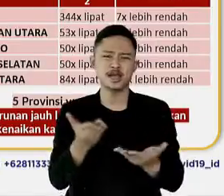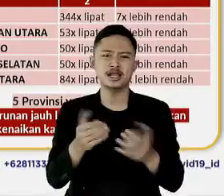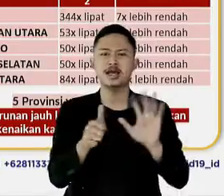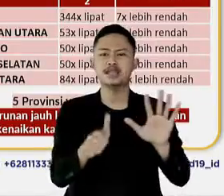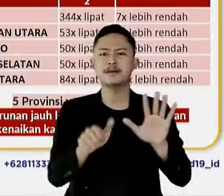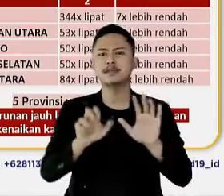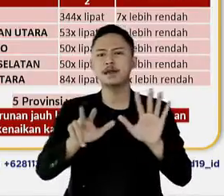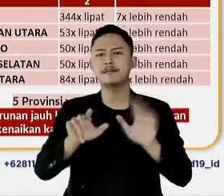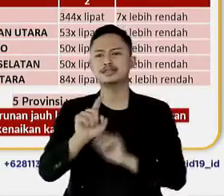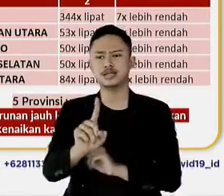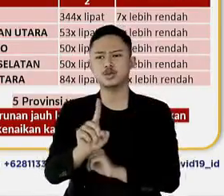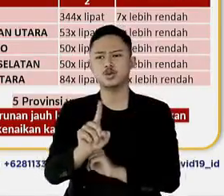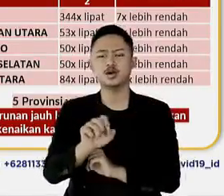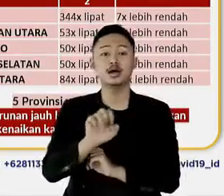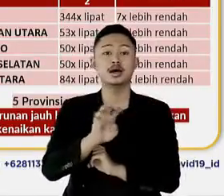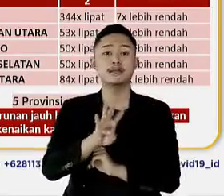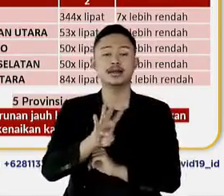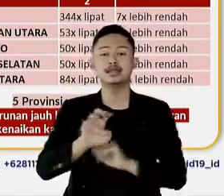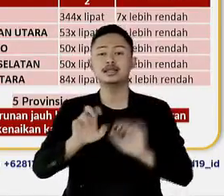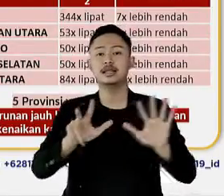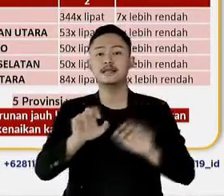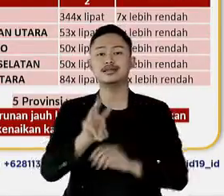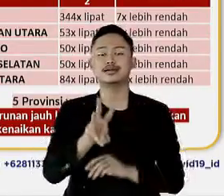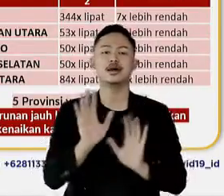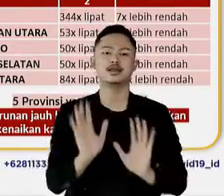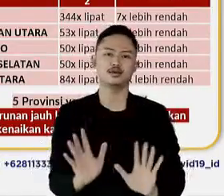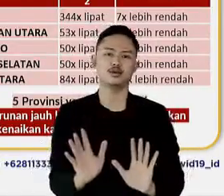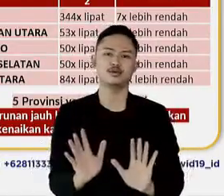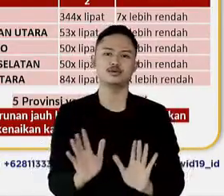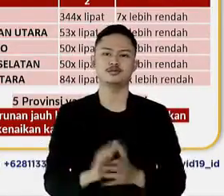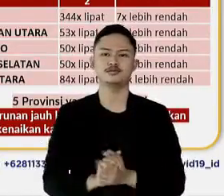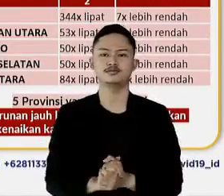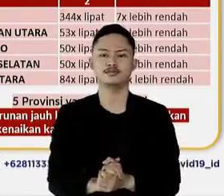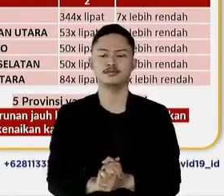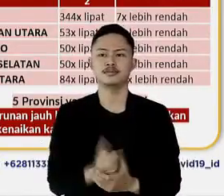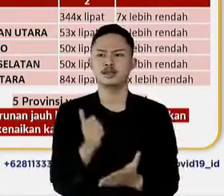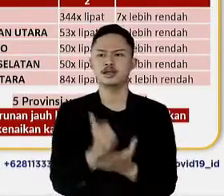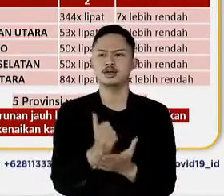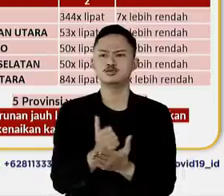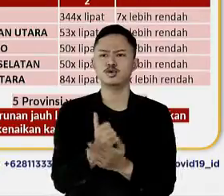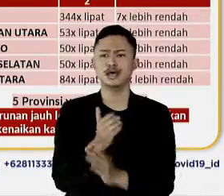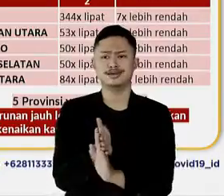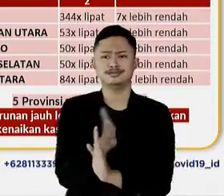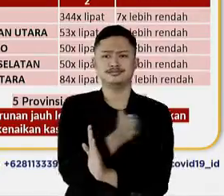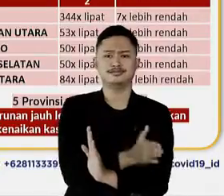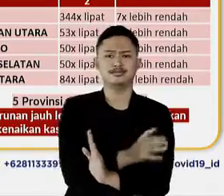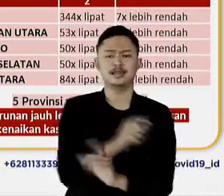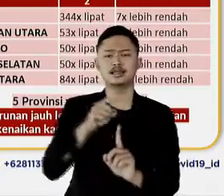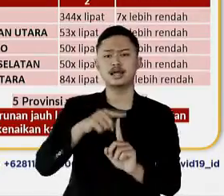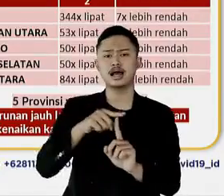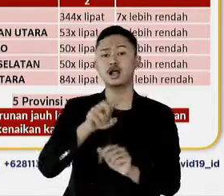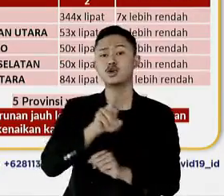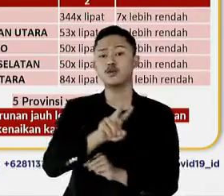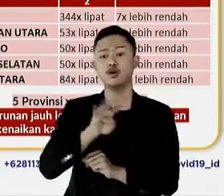ketiga kegiatan Padahal di tanggal 24september sebesar 770